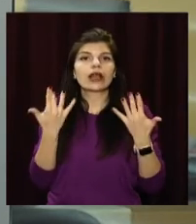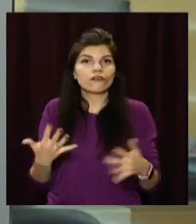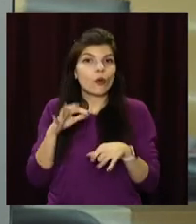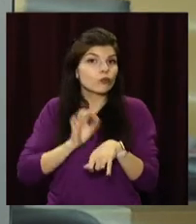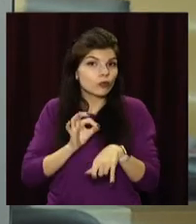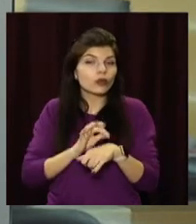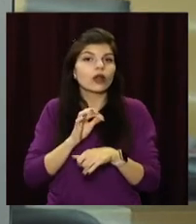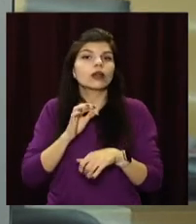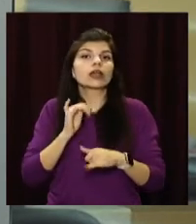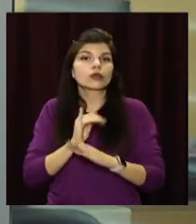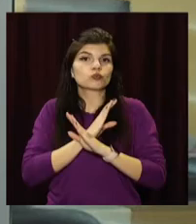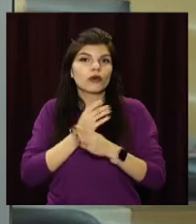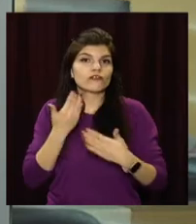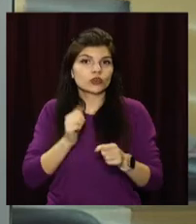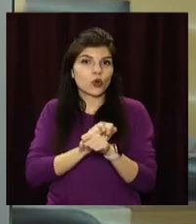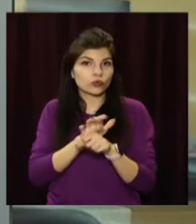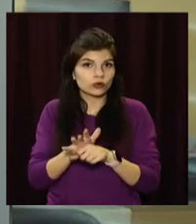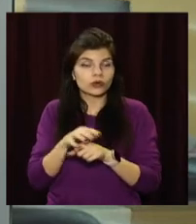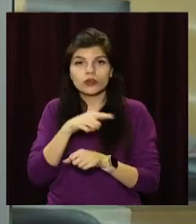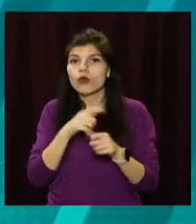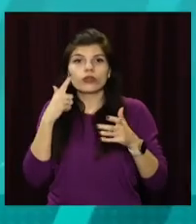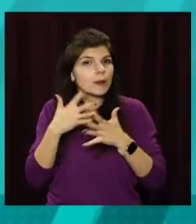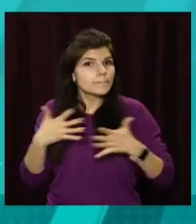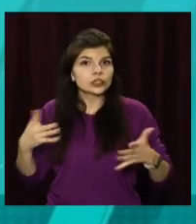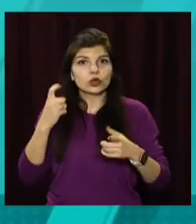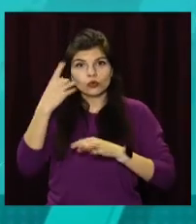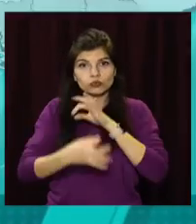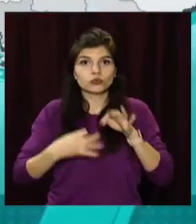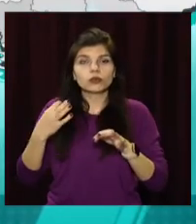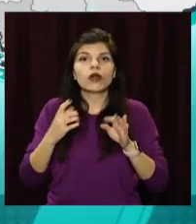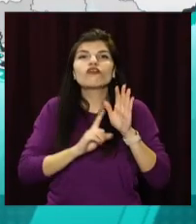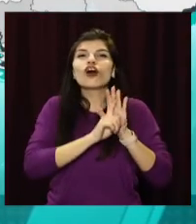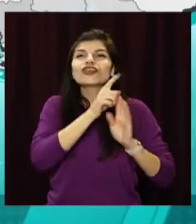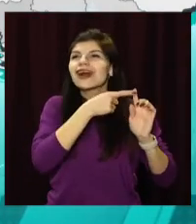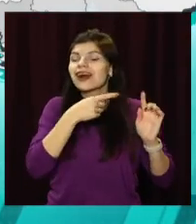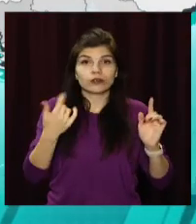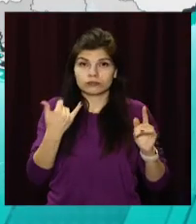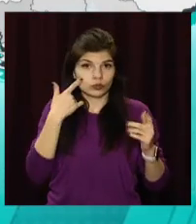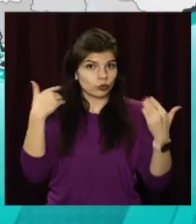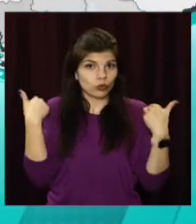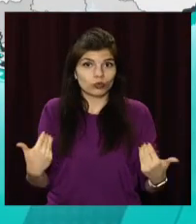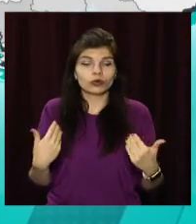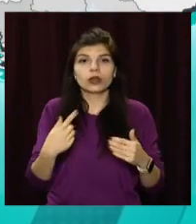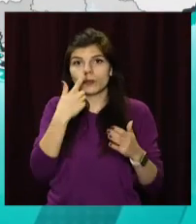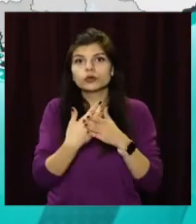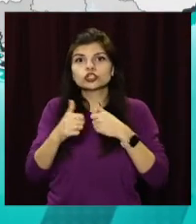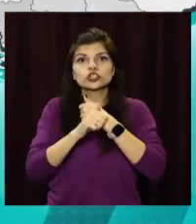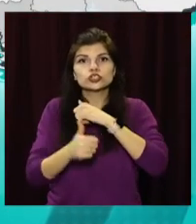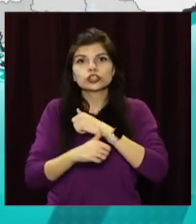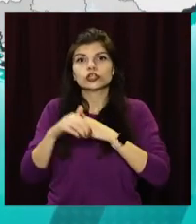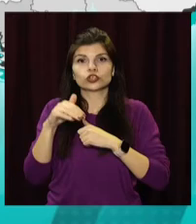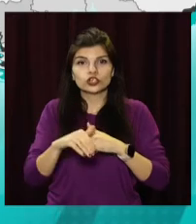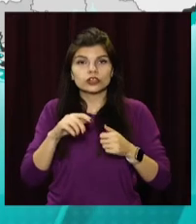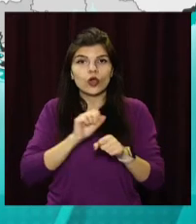Україна побила черговий антирекорд за кількістю хворих та померлих від коронавірусу. Їх найбільше за добу з початку пандемії. В